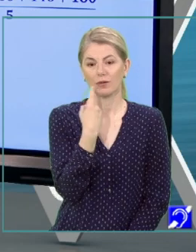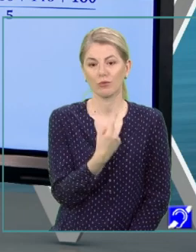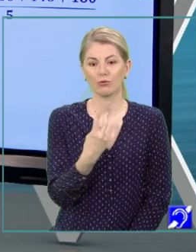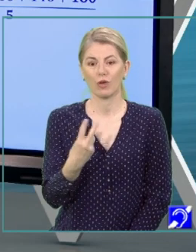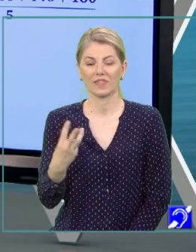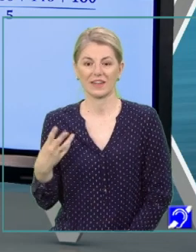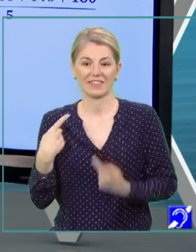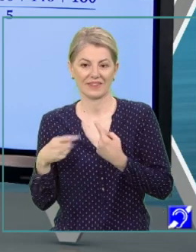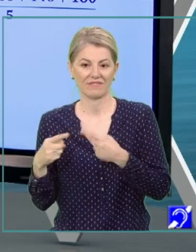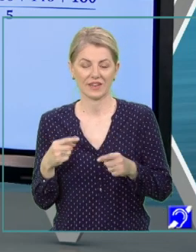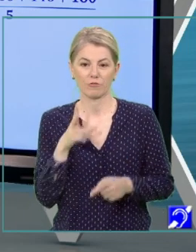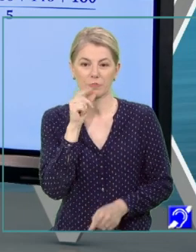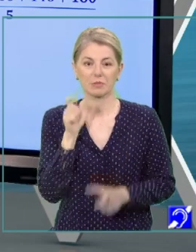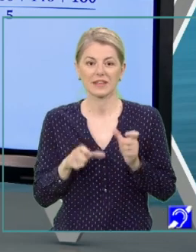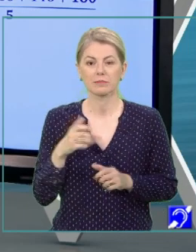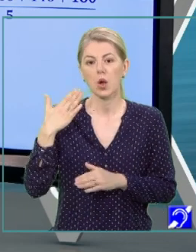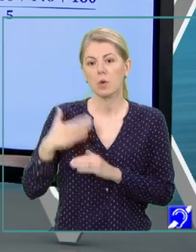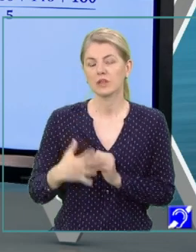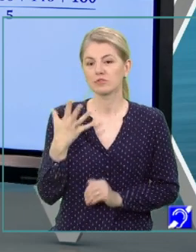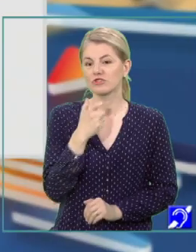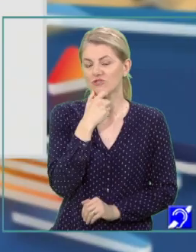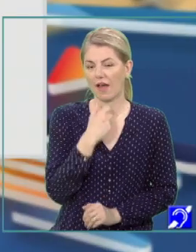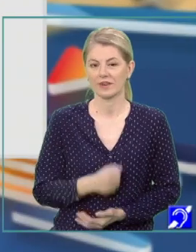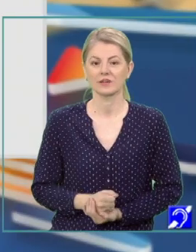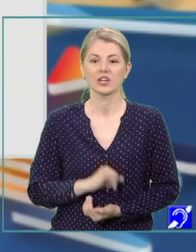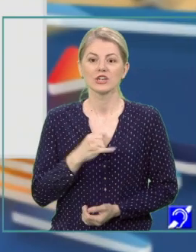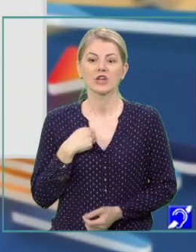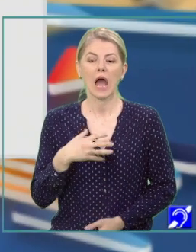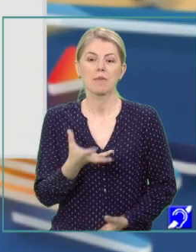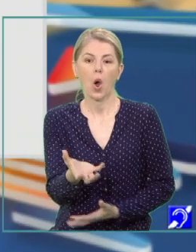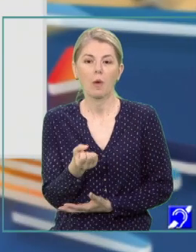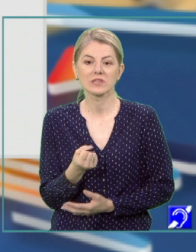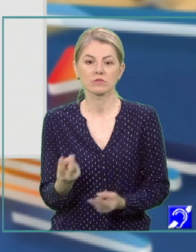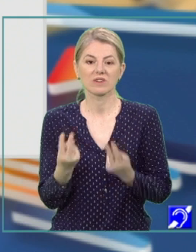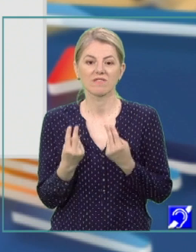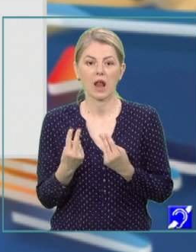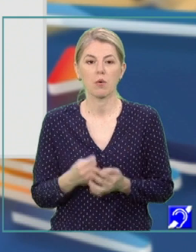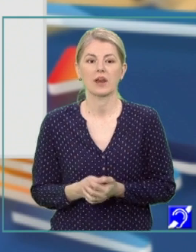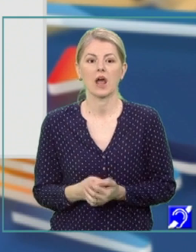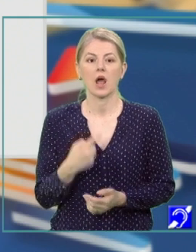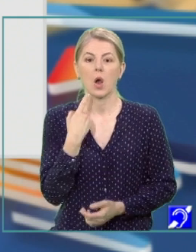5? Pentru că este vorba de ultimii 5 ani. Și am obținut valoarea de